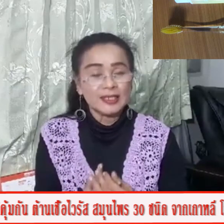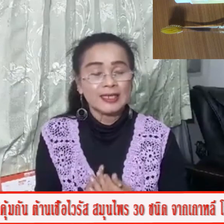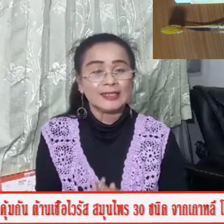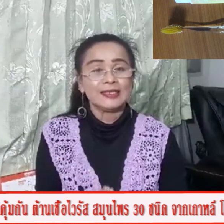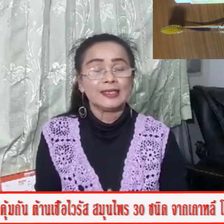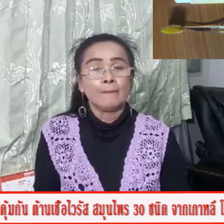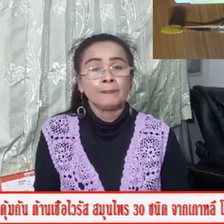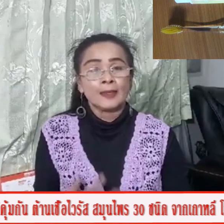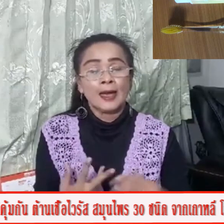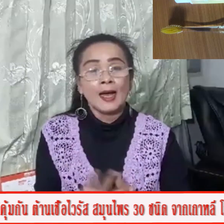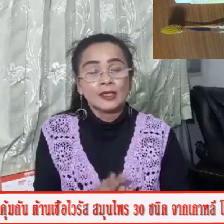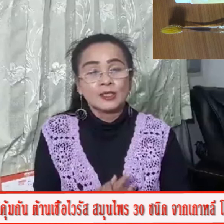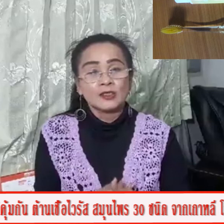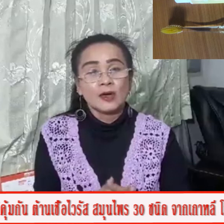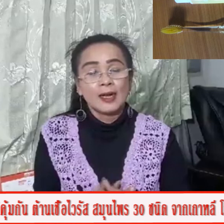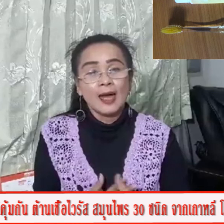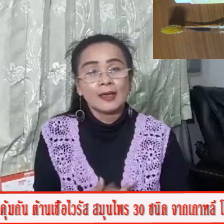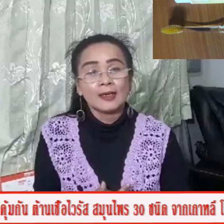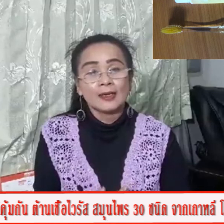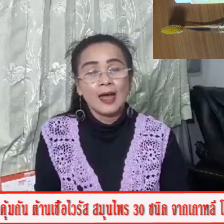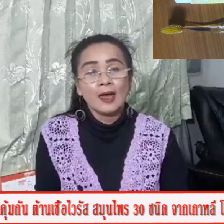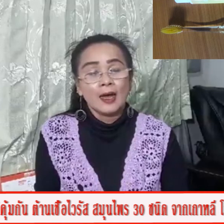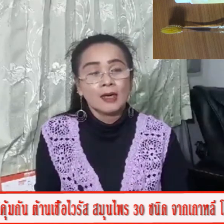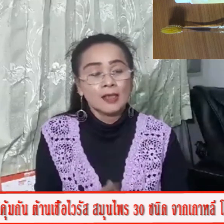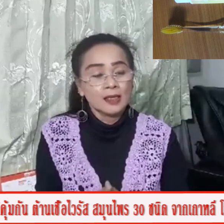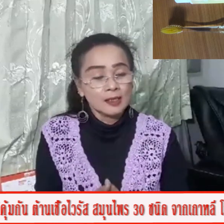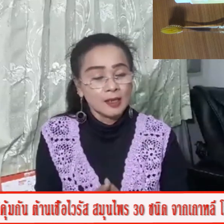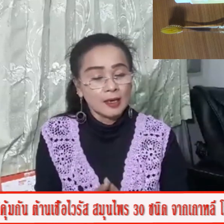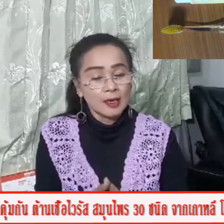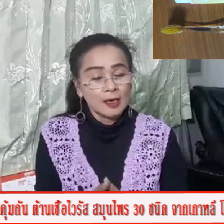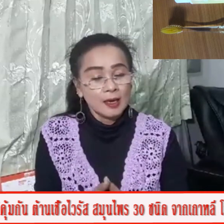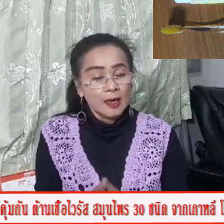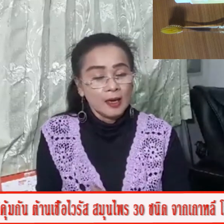สบัญชีรายชื่อนะคะสสหลายๆท่านนะคะท่าน